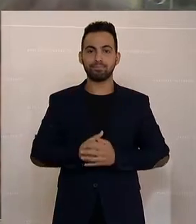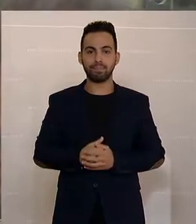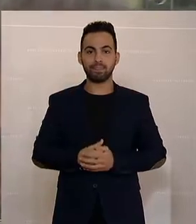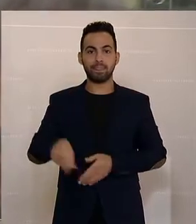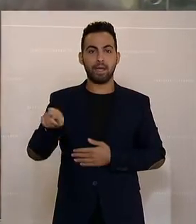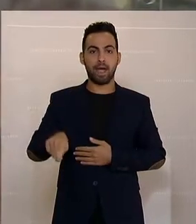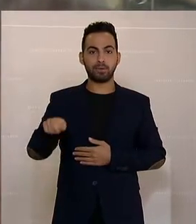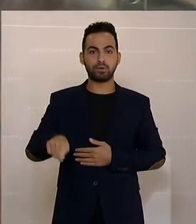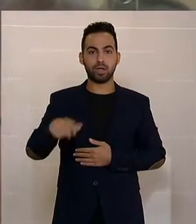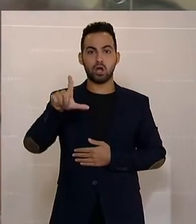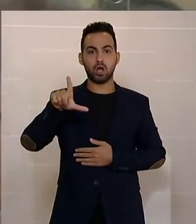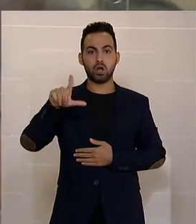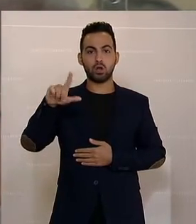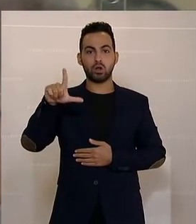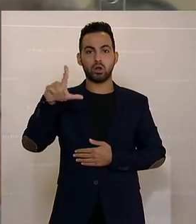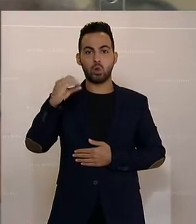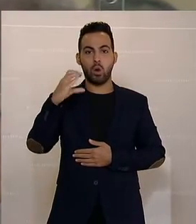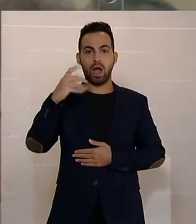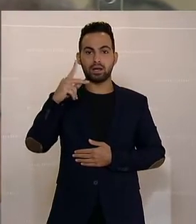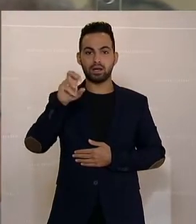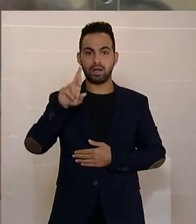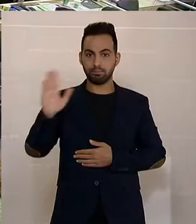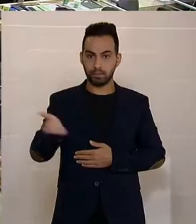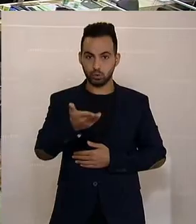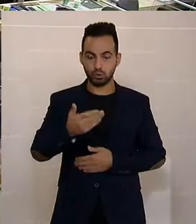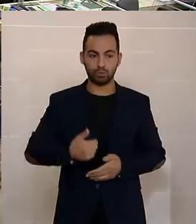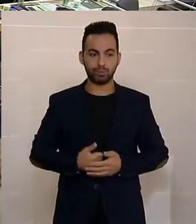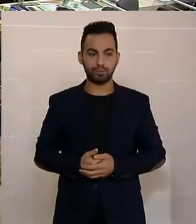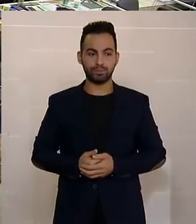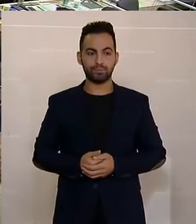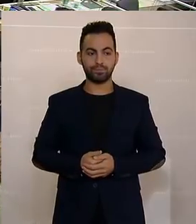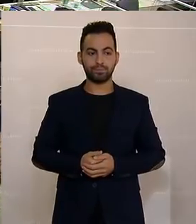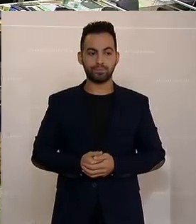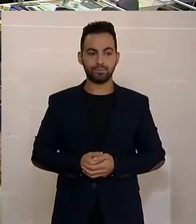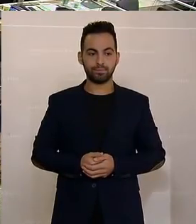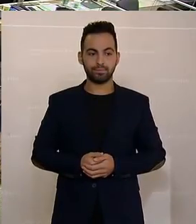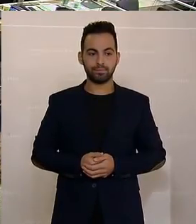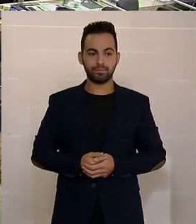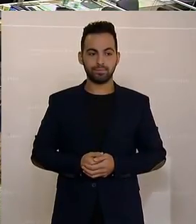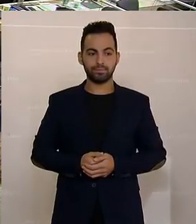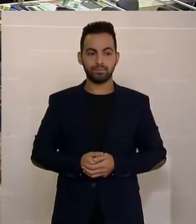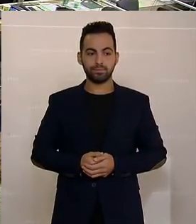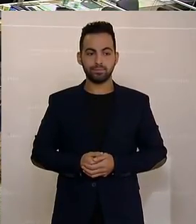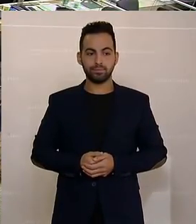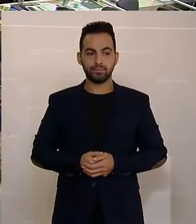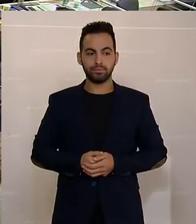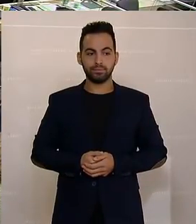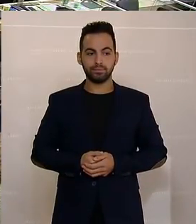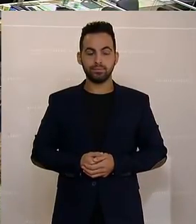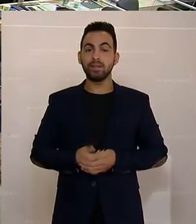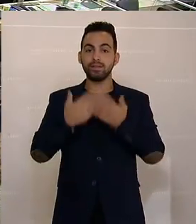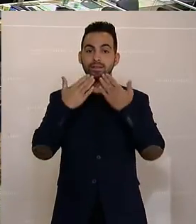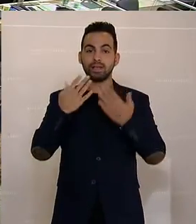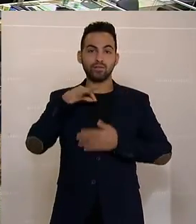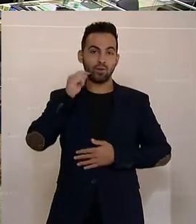Nach Henrike Brandstätter noch jemand von den Neos, Gerald Lorca, der Sozialsprecher. Wir haben ihn heute schon erlebt. Danke,